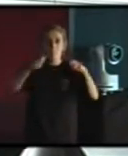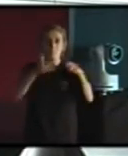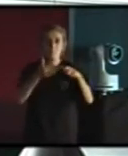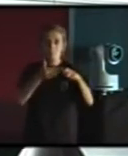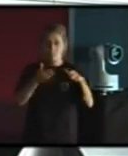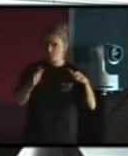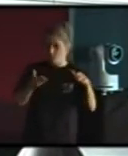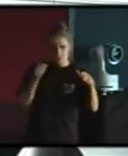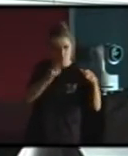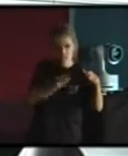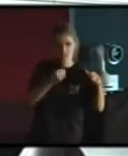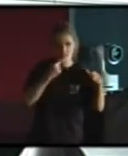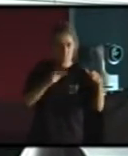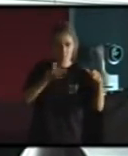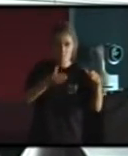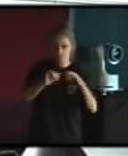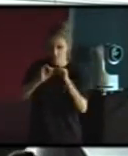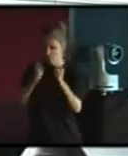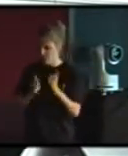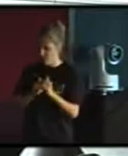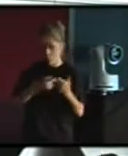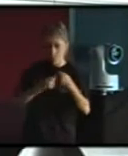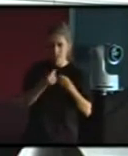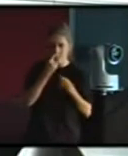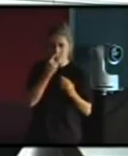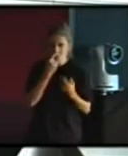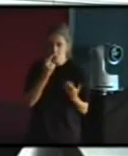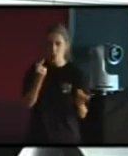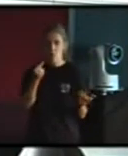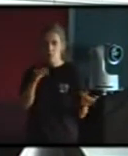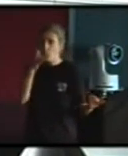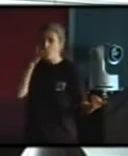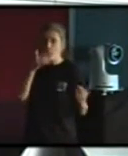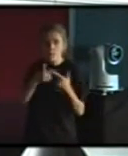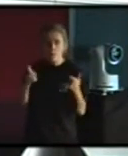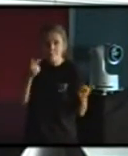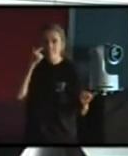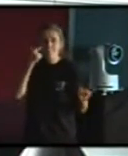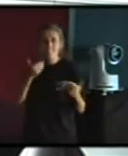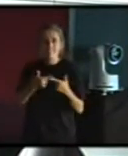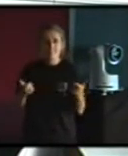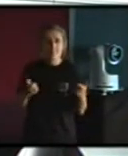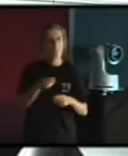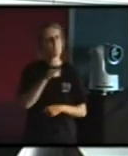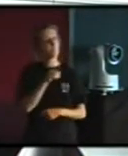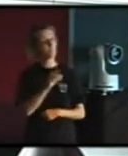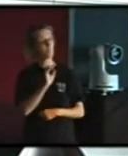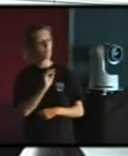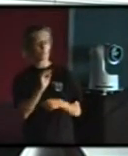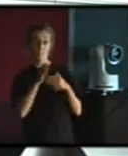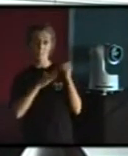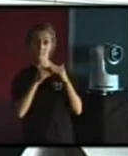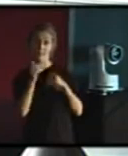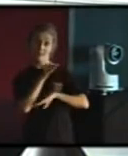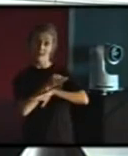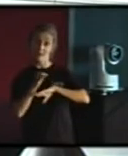c'est difficile à raconter, c'est pas de la forme, c'est pas un univers formel. Bien que ce soit un des buts de votre métier